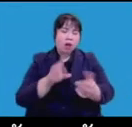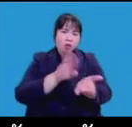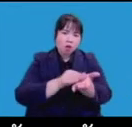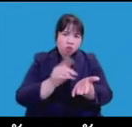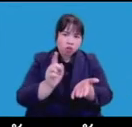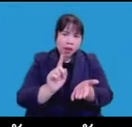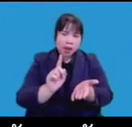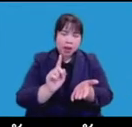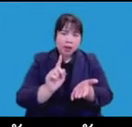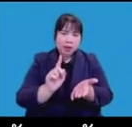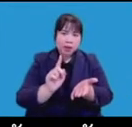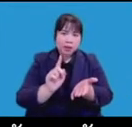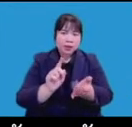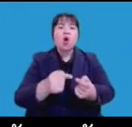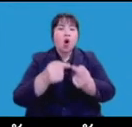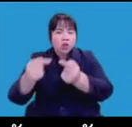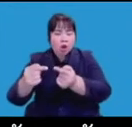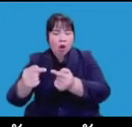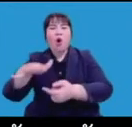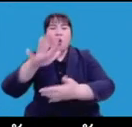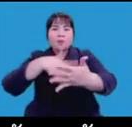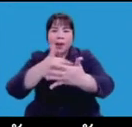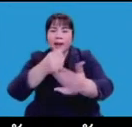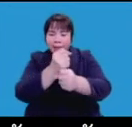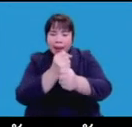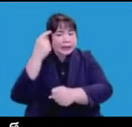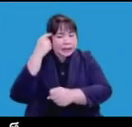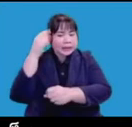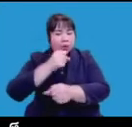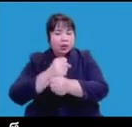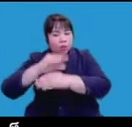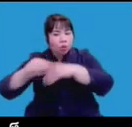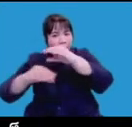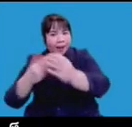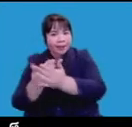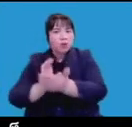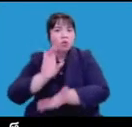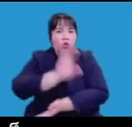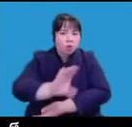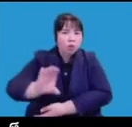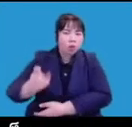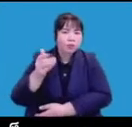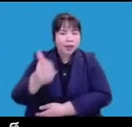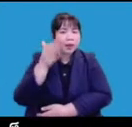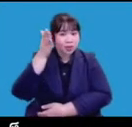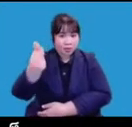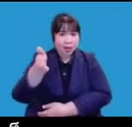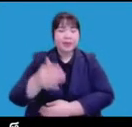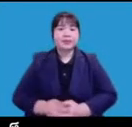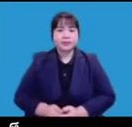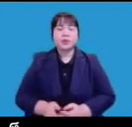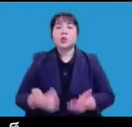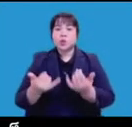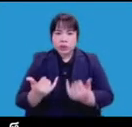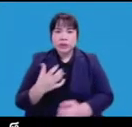ายความว่าต้องเป็นข้อมูลที่นำไปสู่การตัดสินใจเชิงนโยบายและนำไปสู่การใช้จ่ายงบประมาณที่มีประสิทธิภาพผลต่อไปนะครับเพราะนั้น